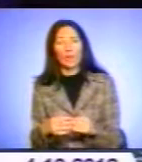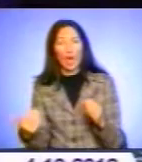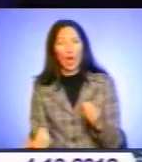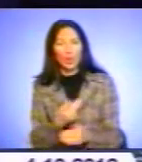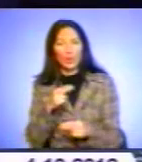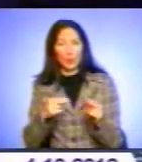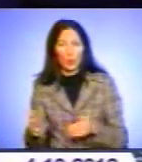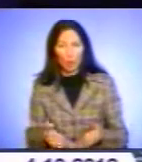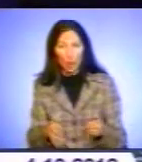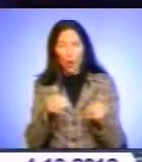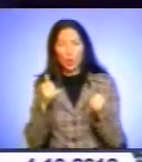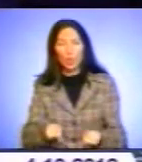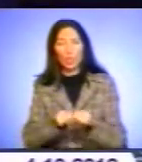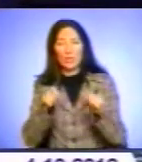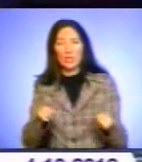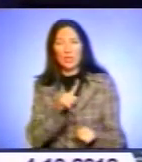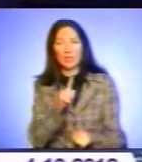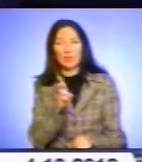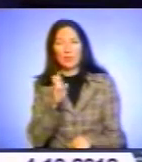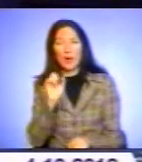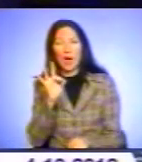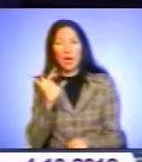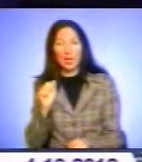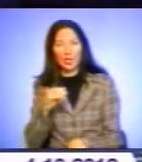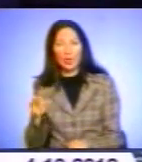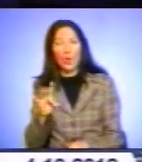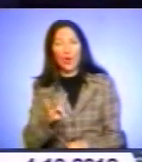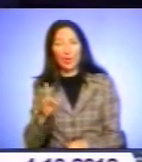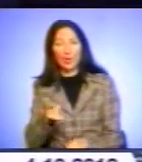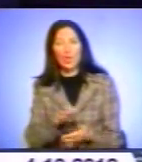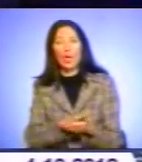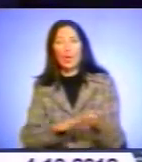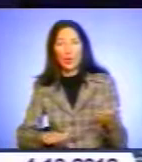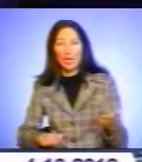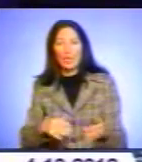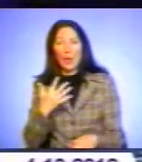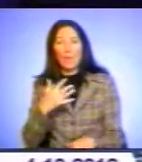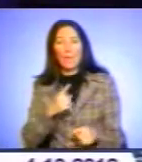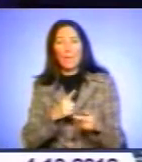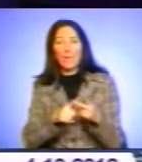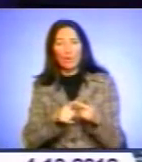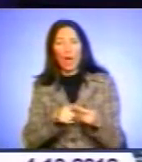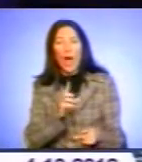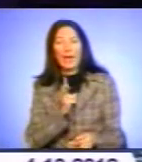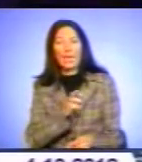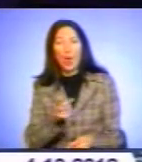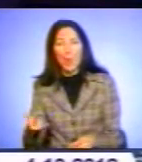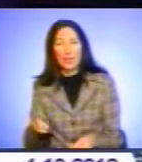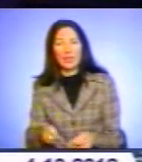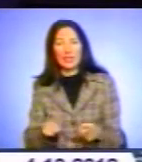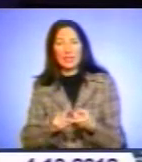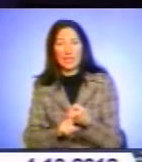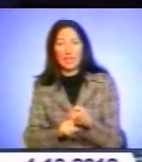Новозбудовану дорогу сьогодні відкрили у Збаразькому районі. Її протяжність 1,5 кілометра і з'єднує вона автошлях Збараж